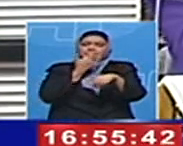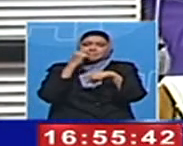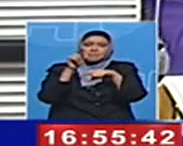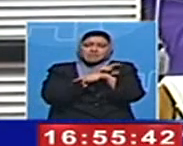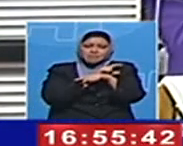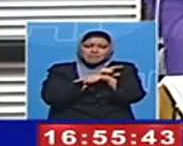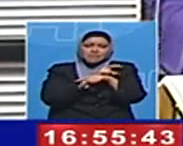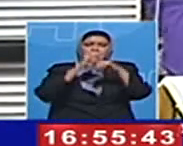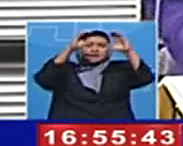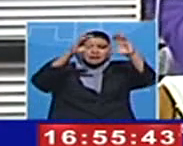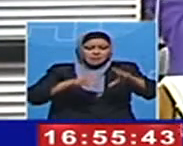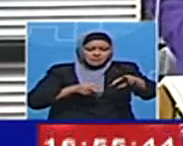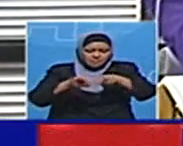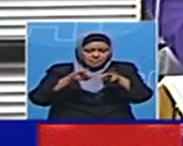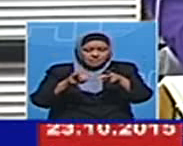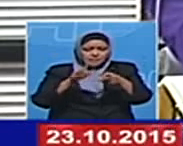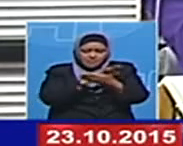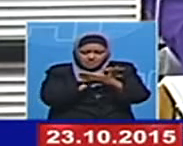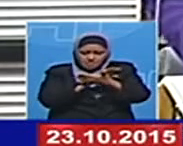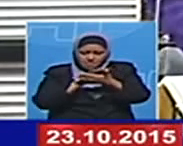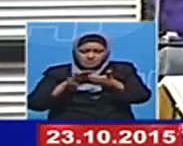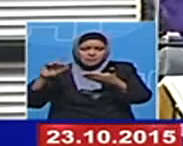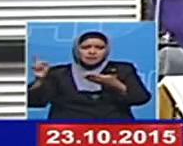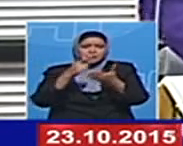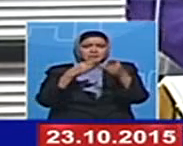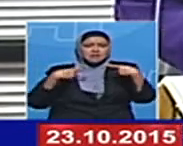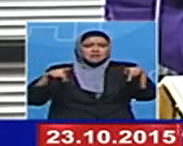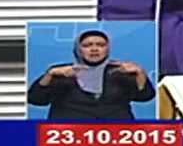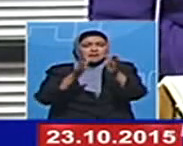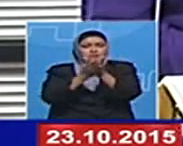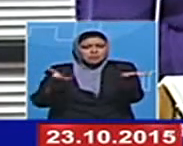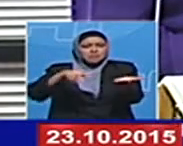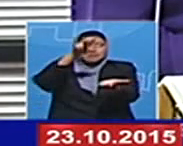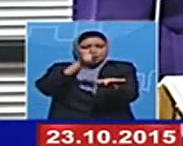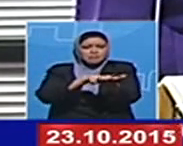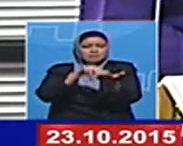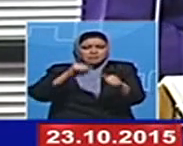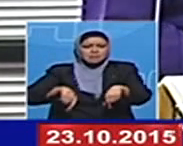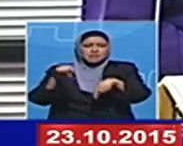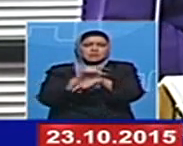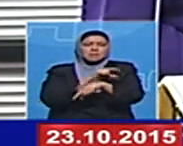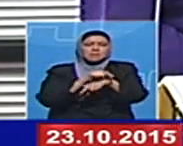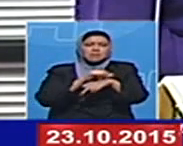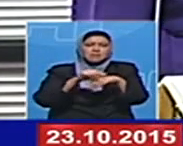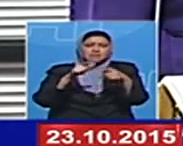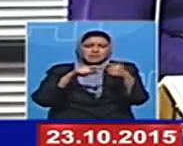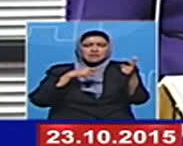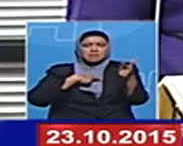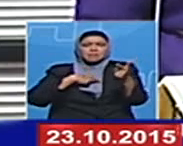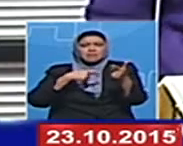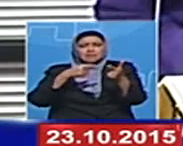akan diperkemaskan hanya di kedai-kedai buku yang diiktiraf tuan yang di-pertua Langkah